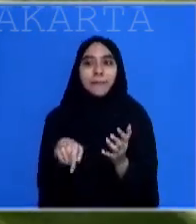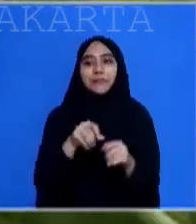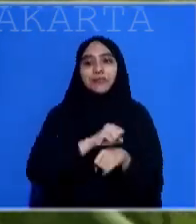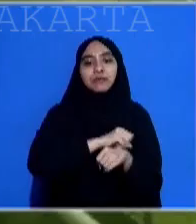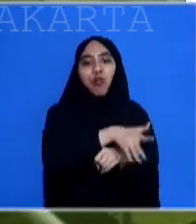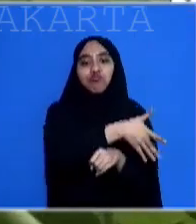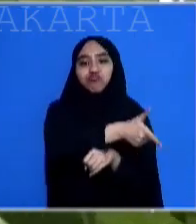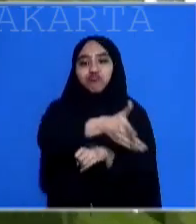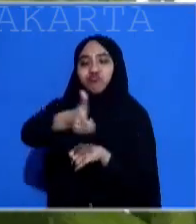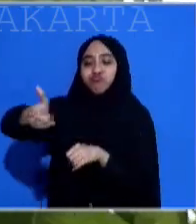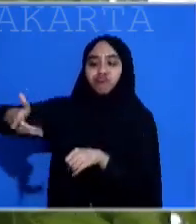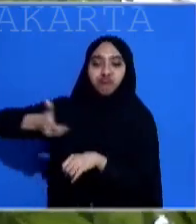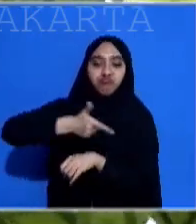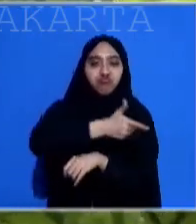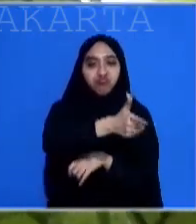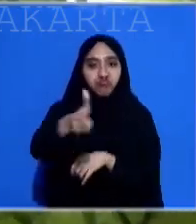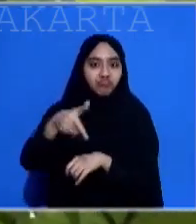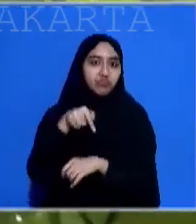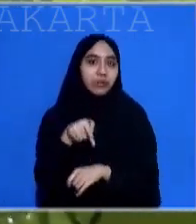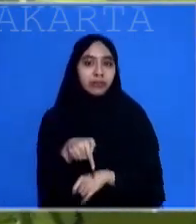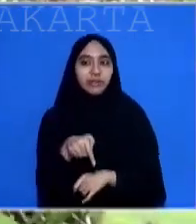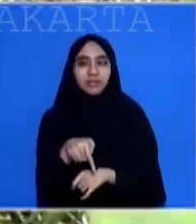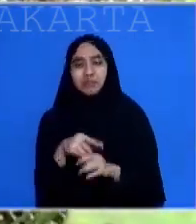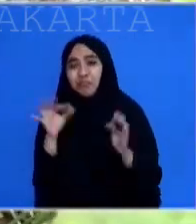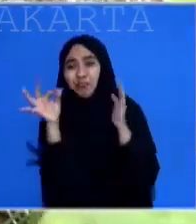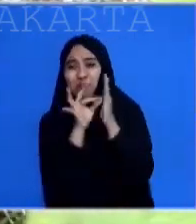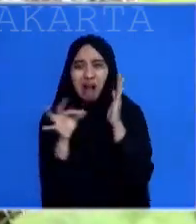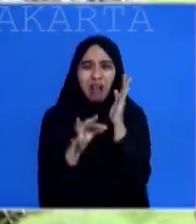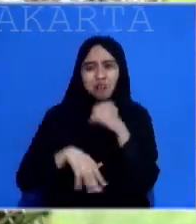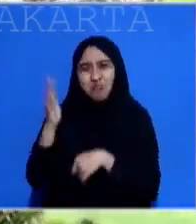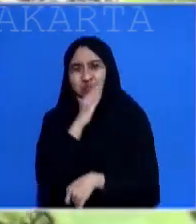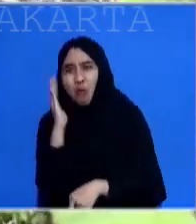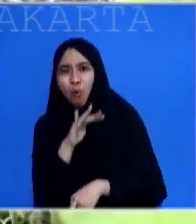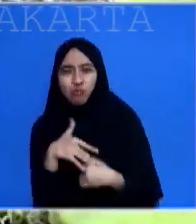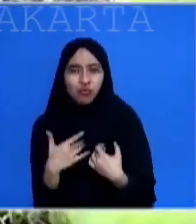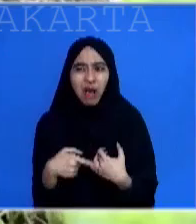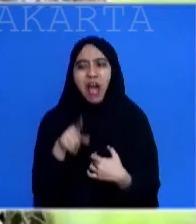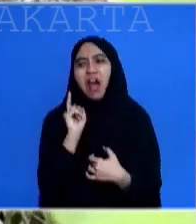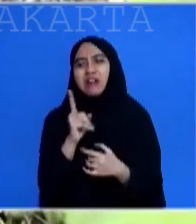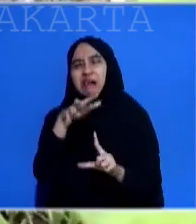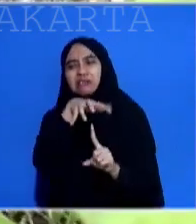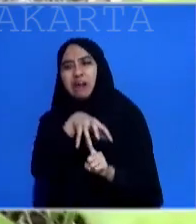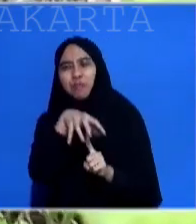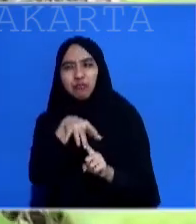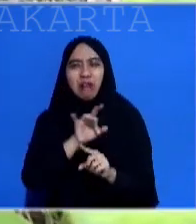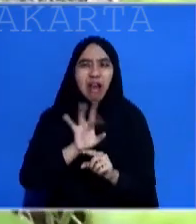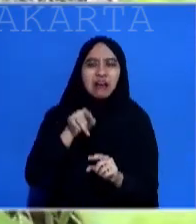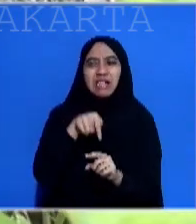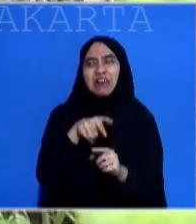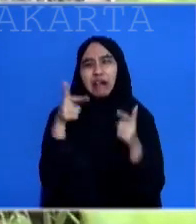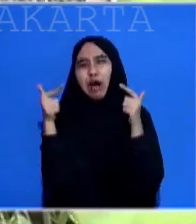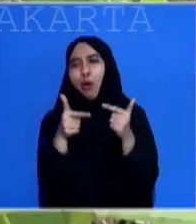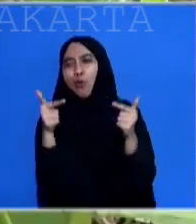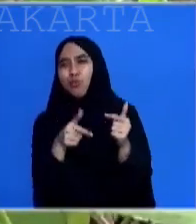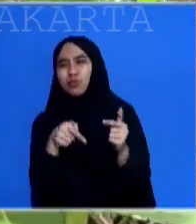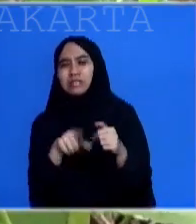dipun semprotaken langsung. Kajawi walang sangit ingkang dipun waspadani inggih menika tuwipun jamur, cara ngendaleni cekap dipun semprot